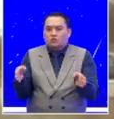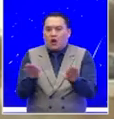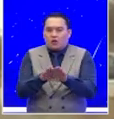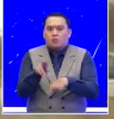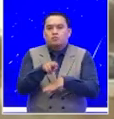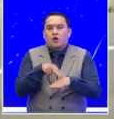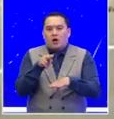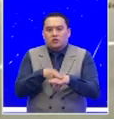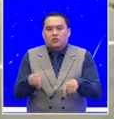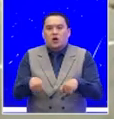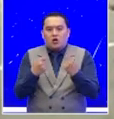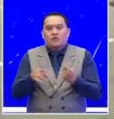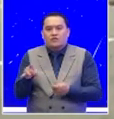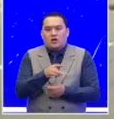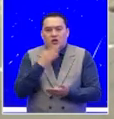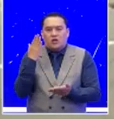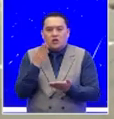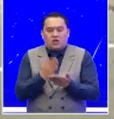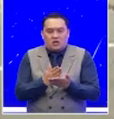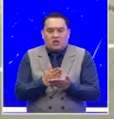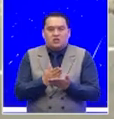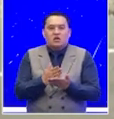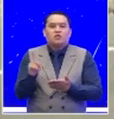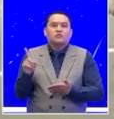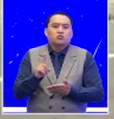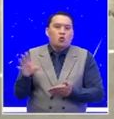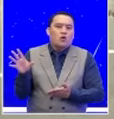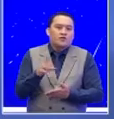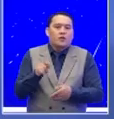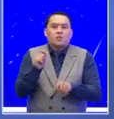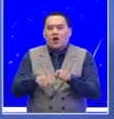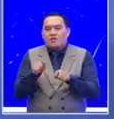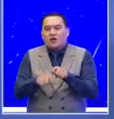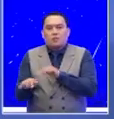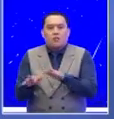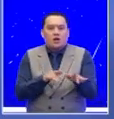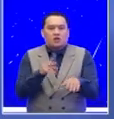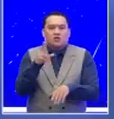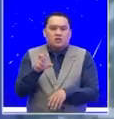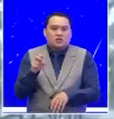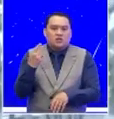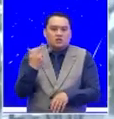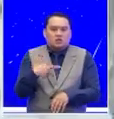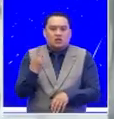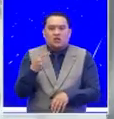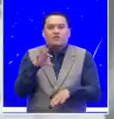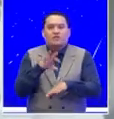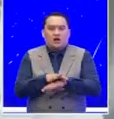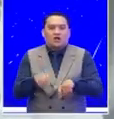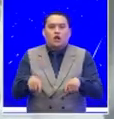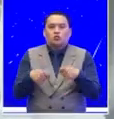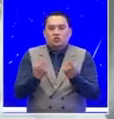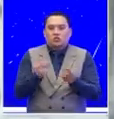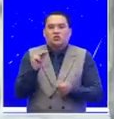говорят полицейские, нарушителей в регионе меньше не становится. Всего в ходе рейдовых мероприятий выявлен 331 факт